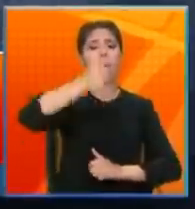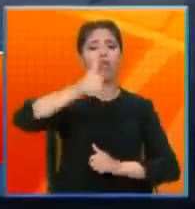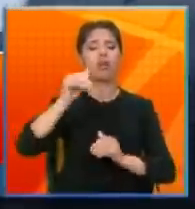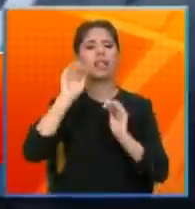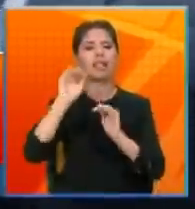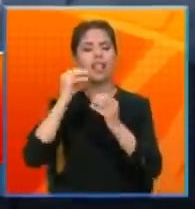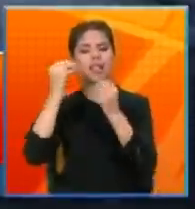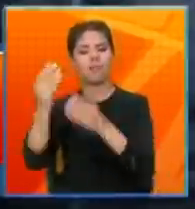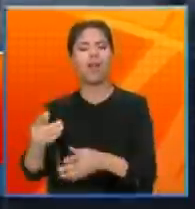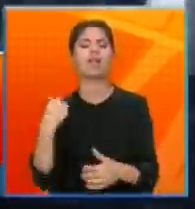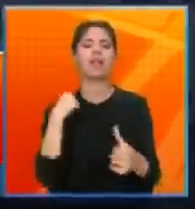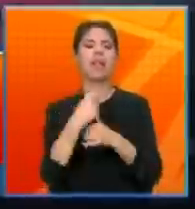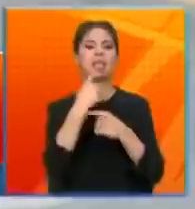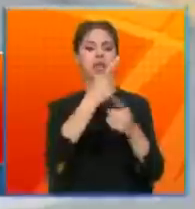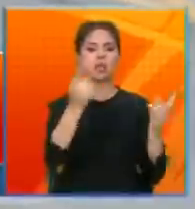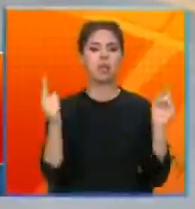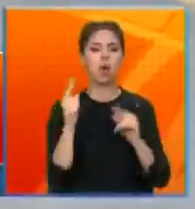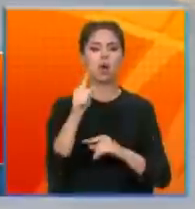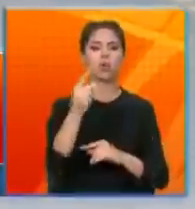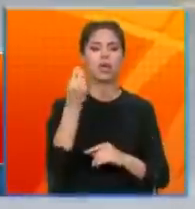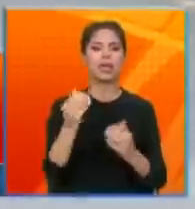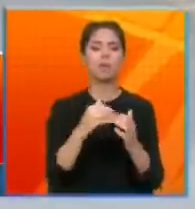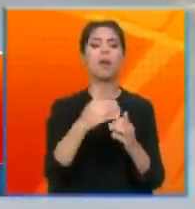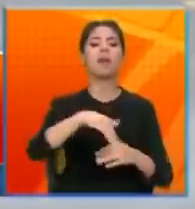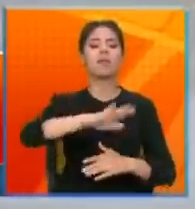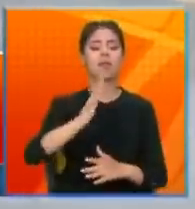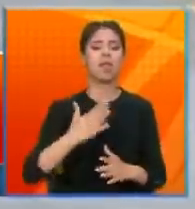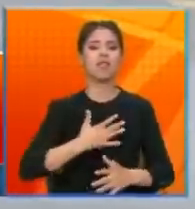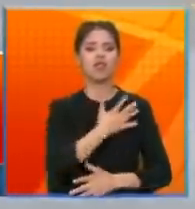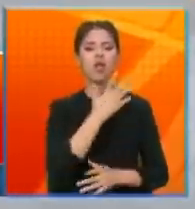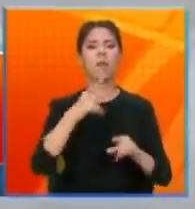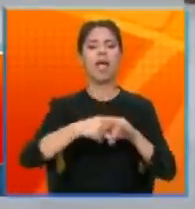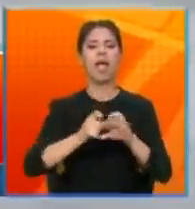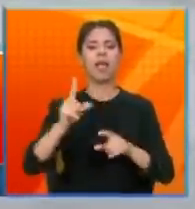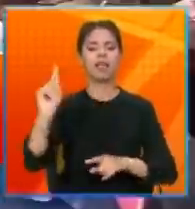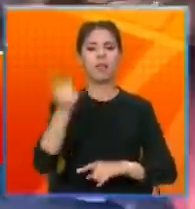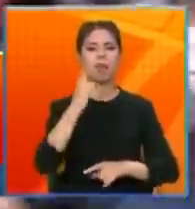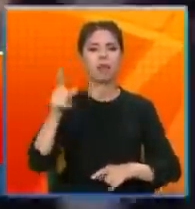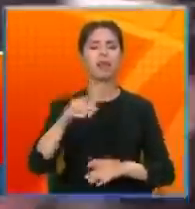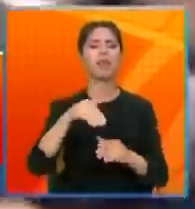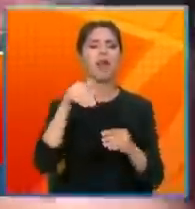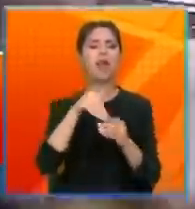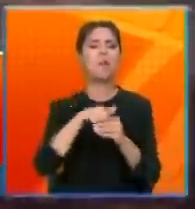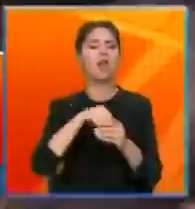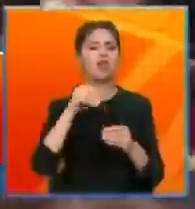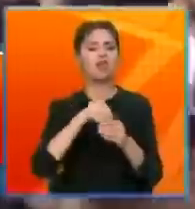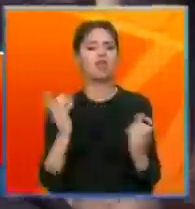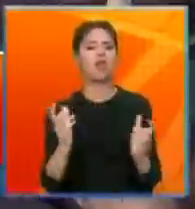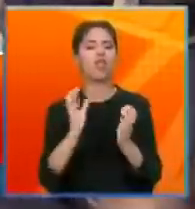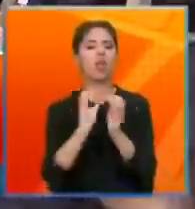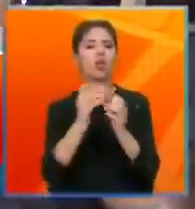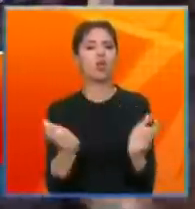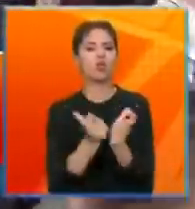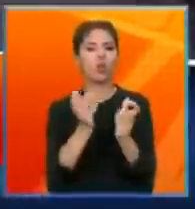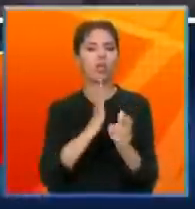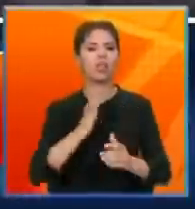desteğini yineledi. Sadece İyi Parti'nin değil CHP ve HDP'nin de mecliste grup toplantıları vardı. Onlar da